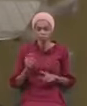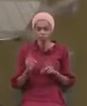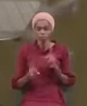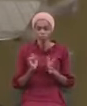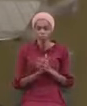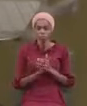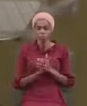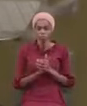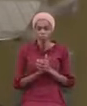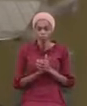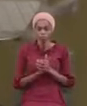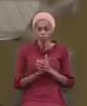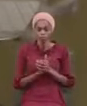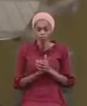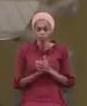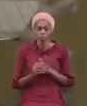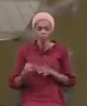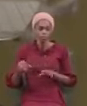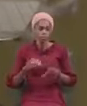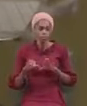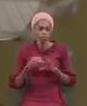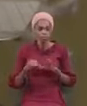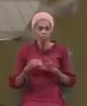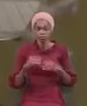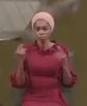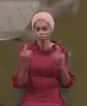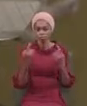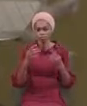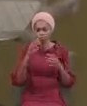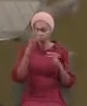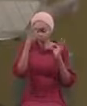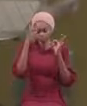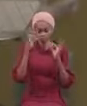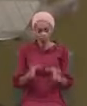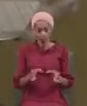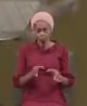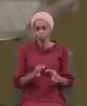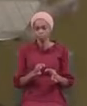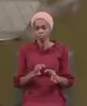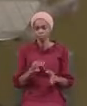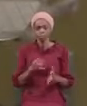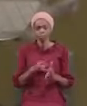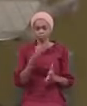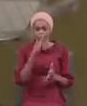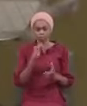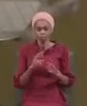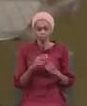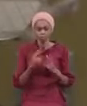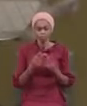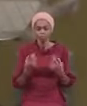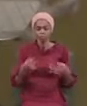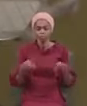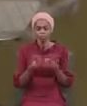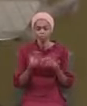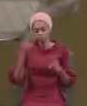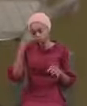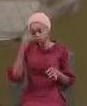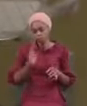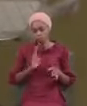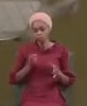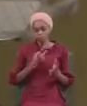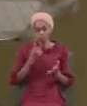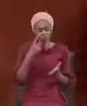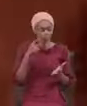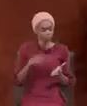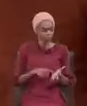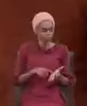qui se donne ça donne à au péchés présomptueux c'est très important pour nous de prendre de cela